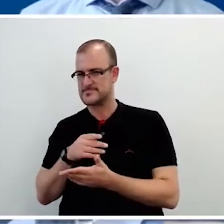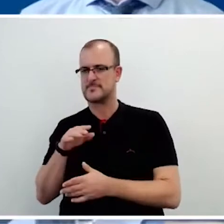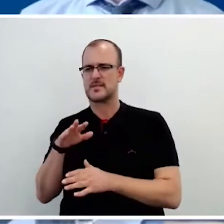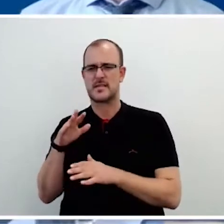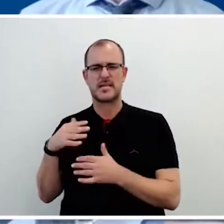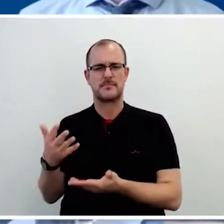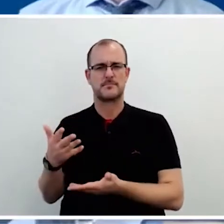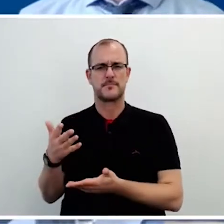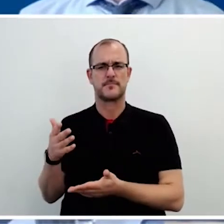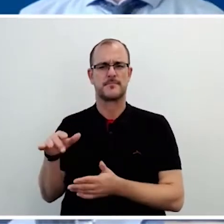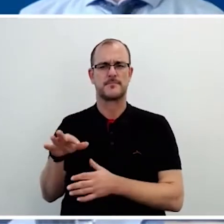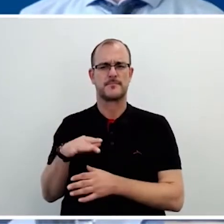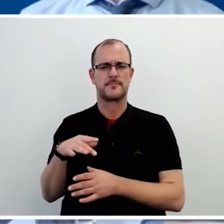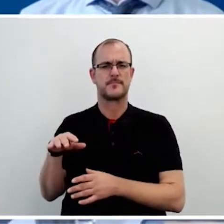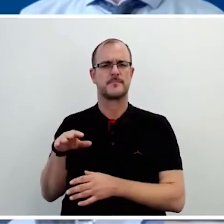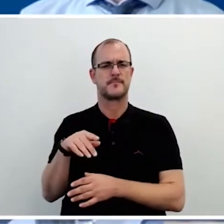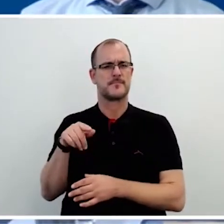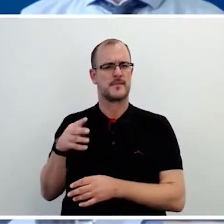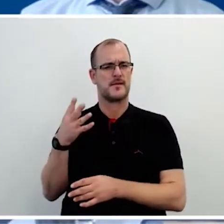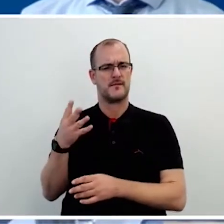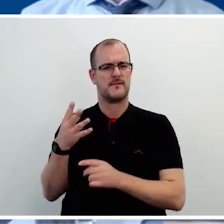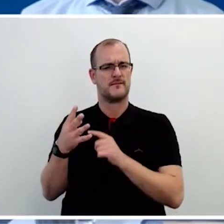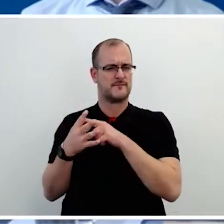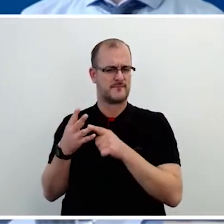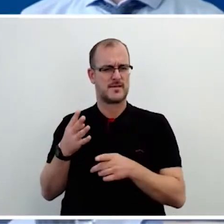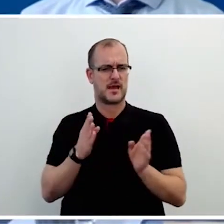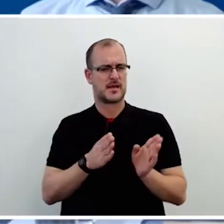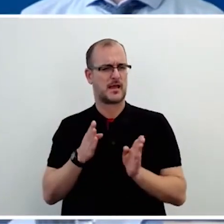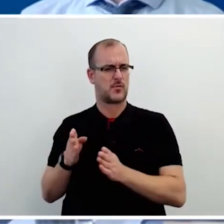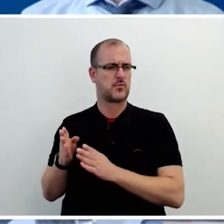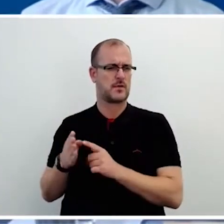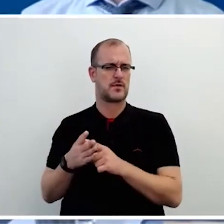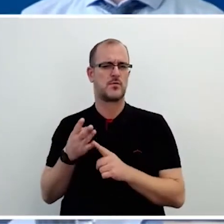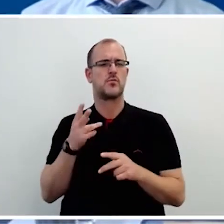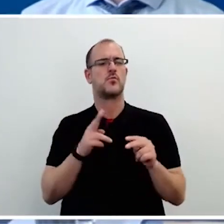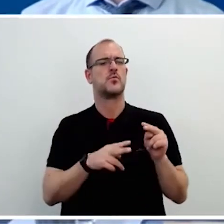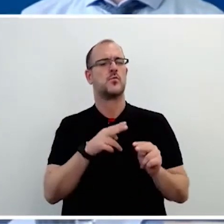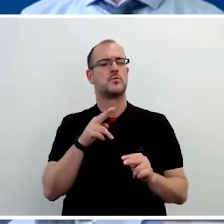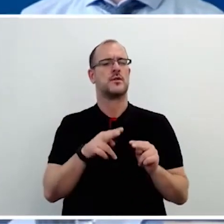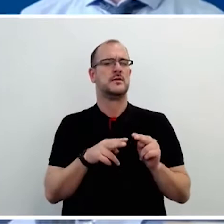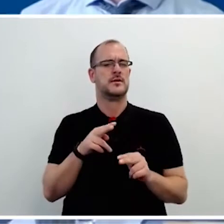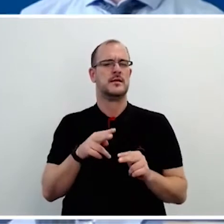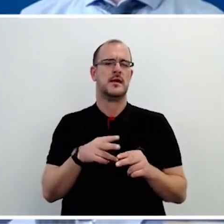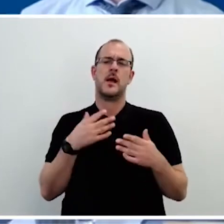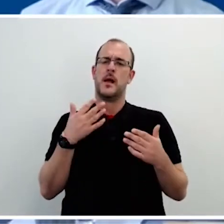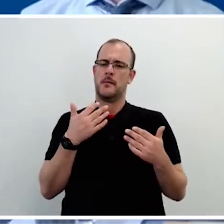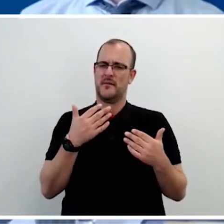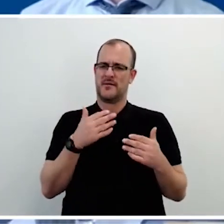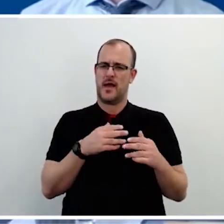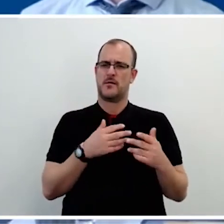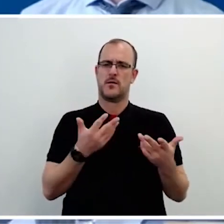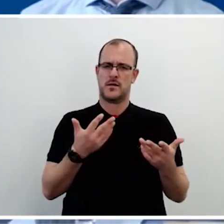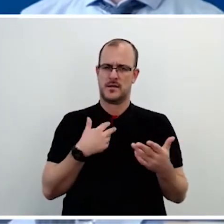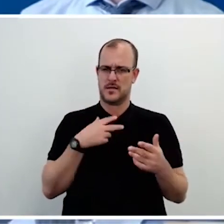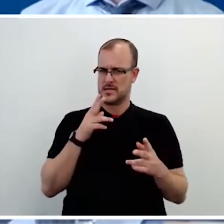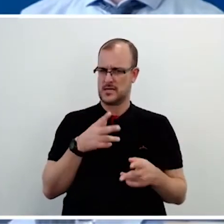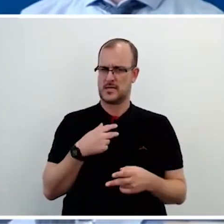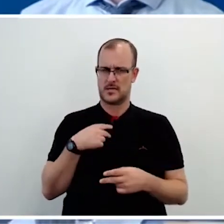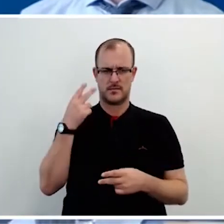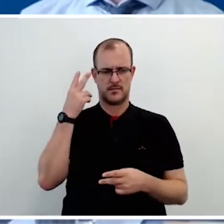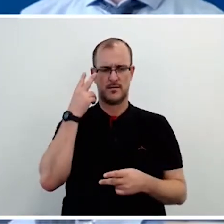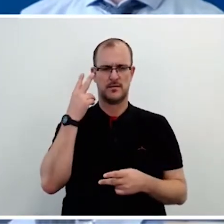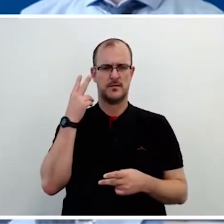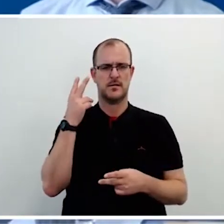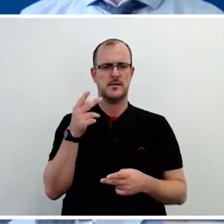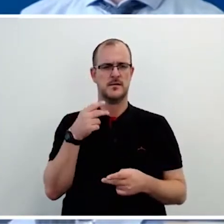gibt in diesen vier Kategorien unterschiedliche Bewerbungen und wenn ich das richtig weiß, das ist